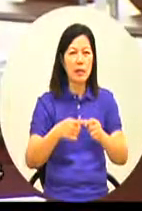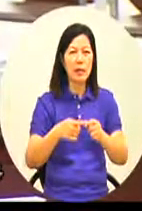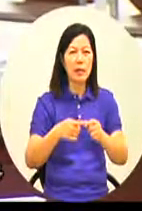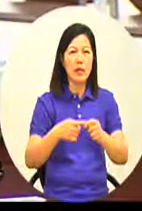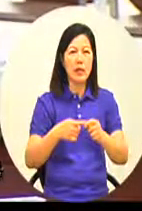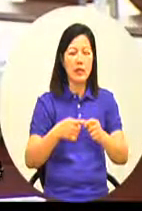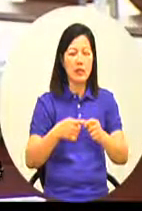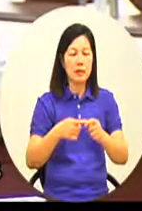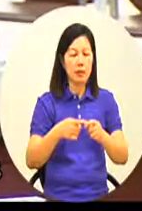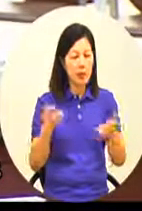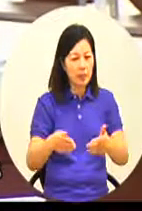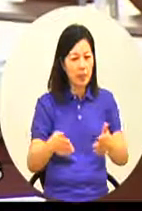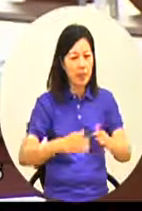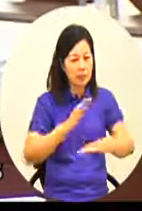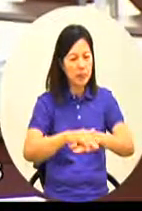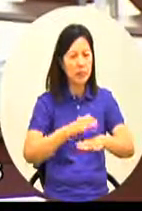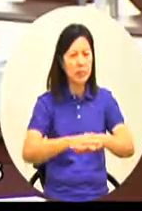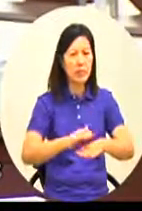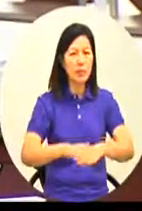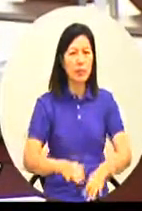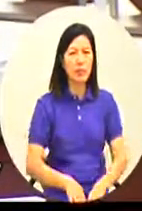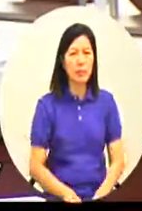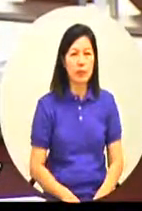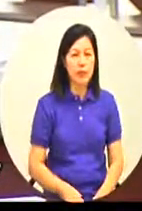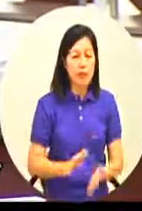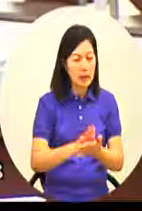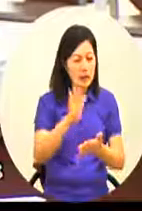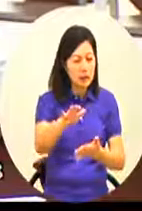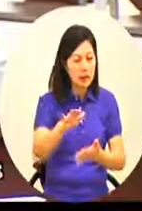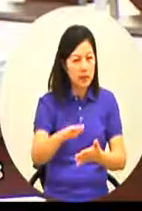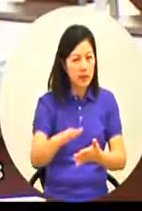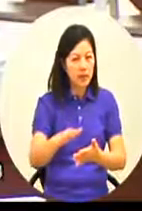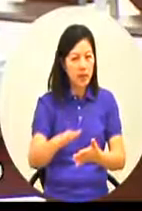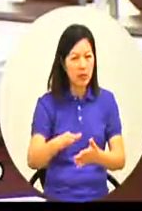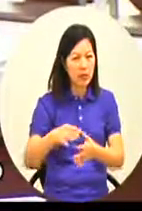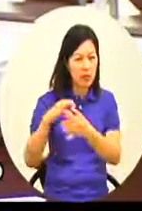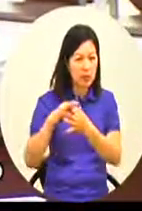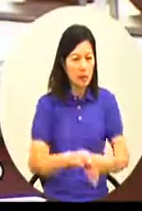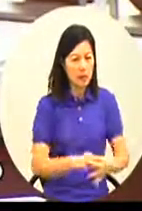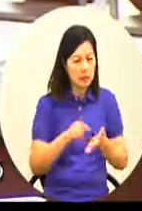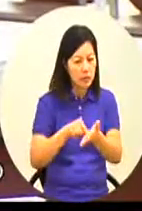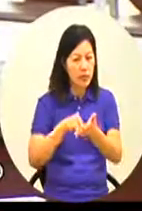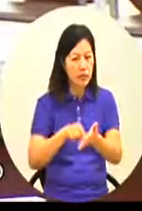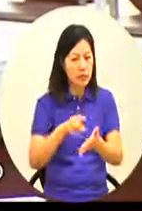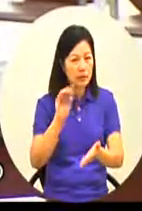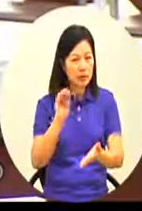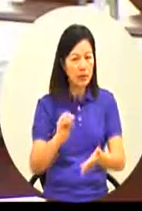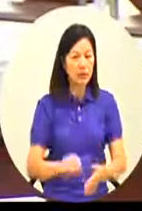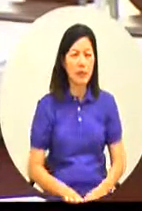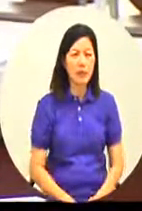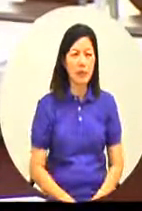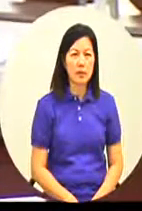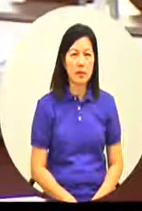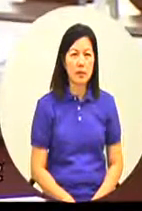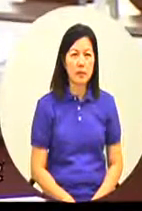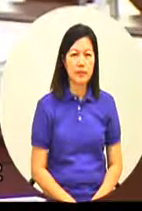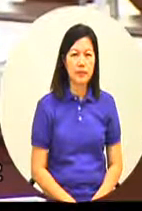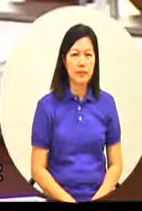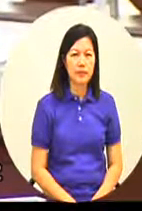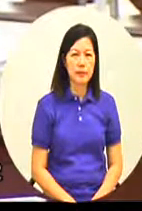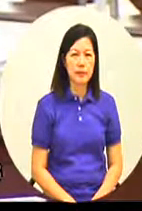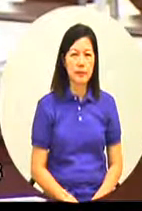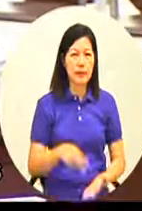较会完工嘛，吼、哦、啊，是毋是后续的要阁继续争取？好、哦，等一下一起回答。未来立体设施